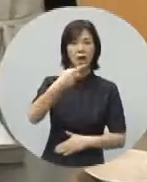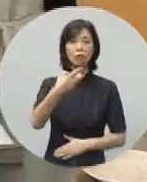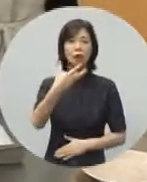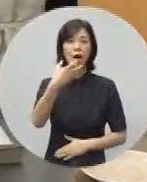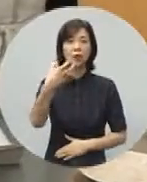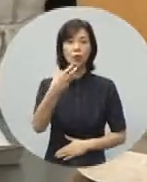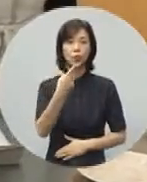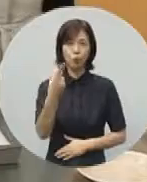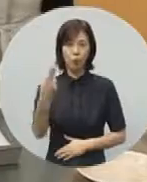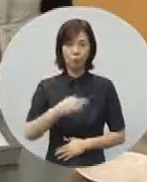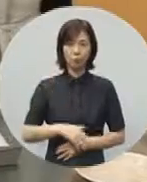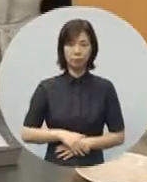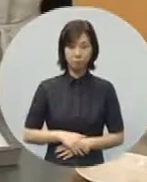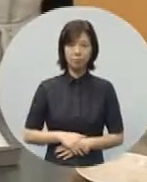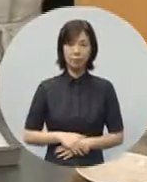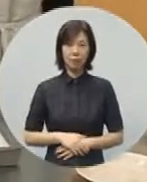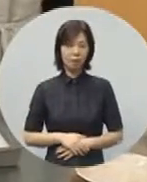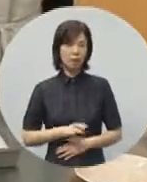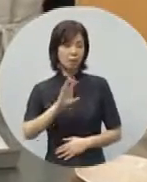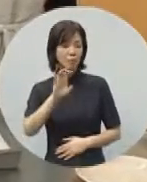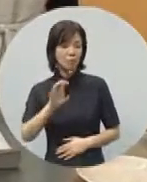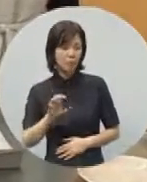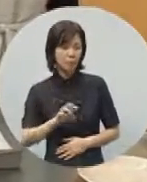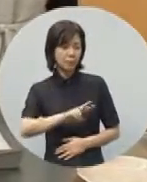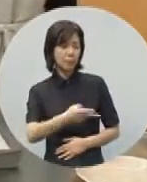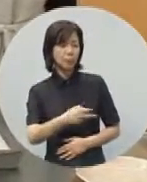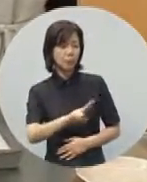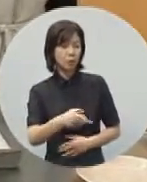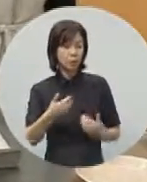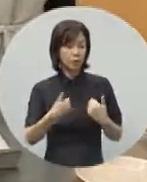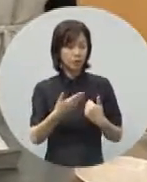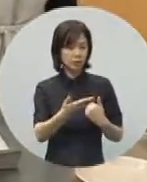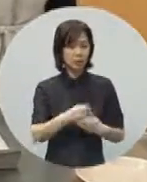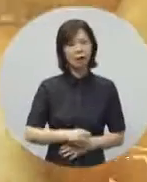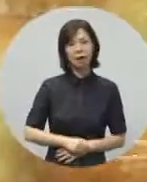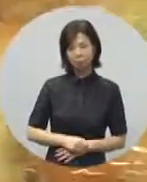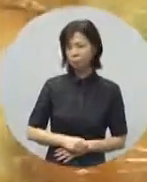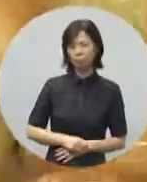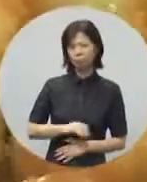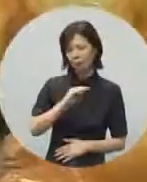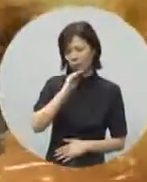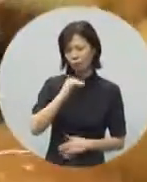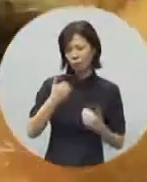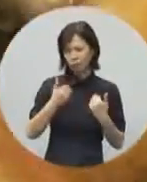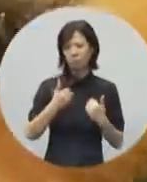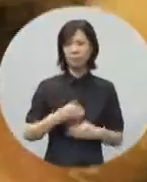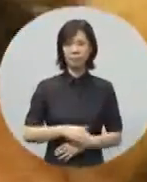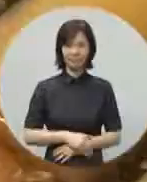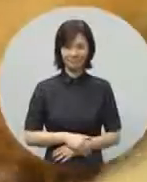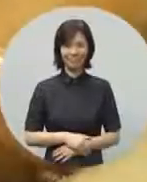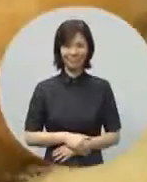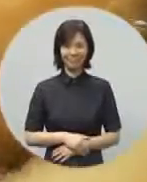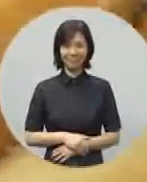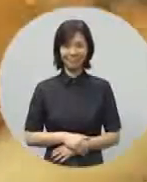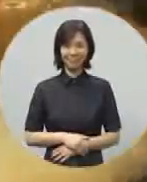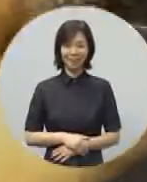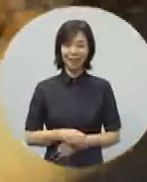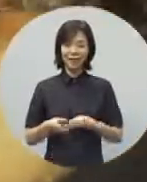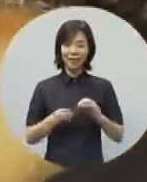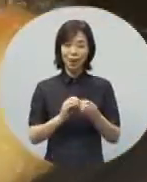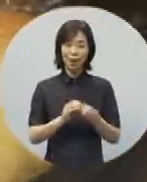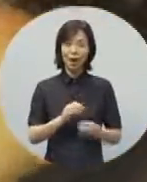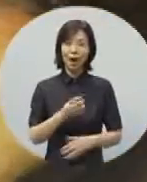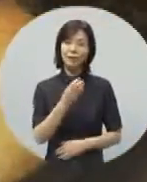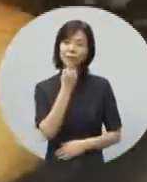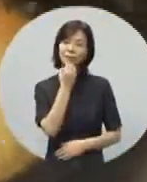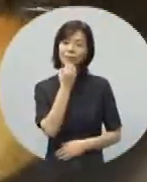揚げてるときはひっくり返したりする、 あんまりコテコテ動かさない、 触らないで、うん、 春巻きがきつね色になるまで揚